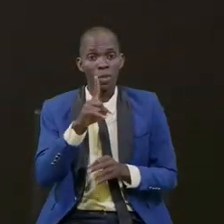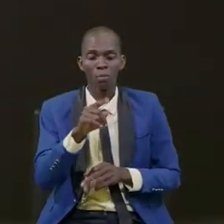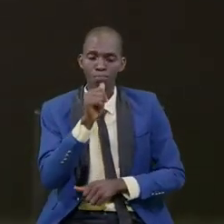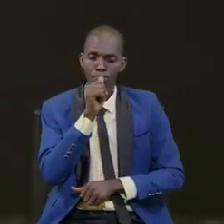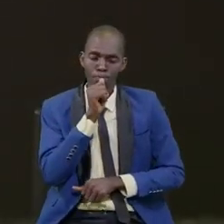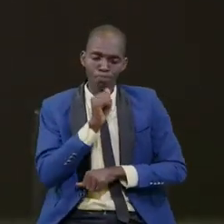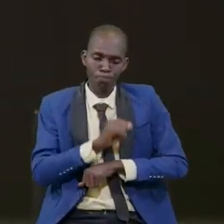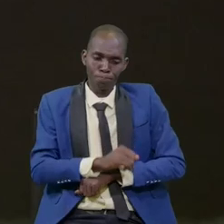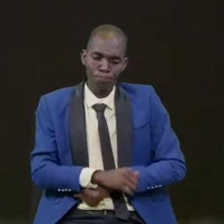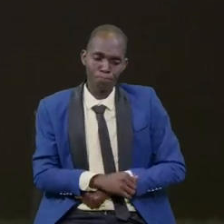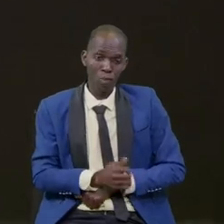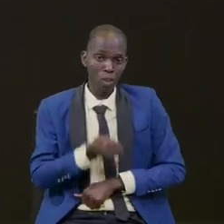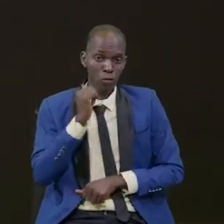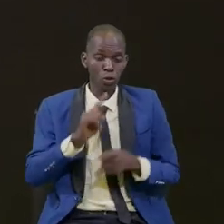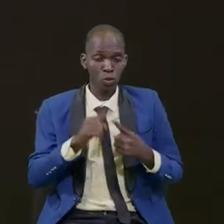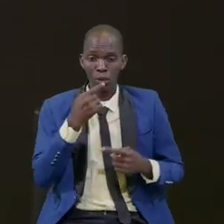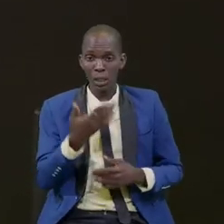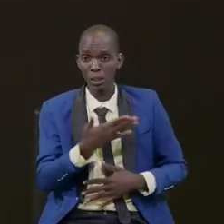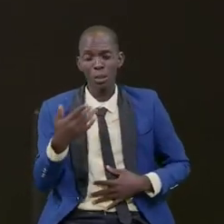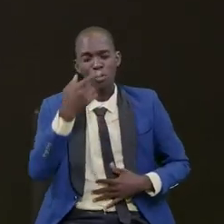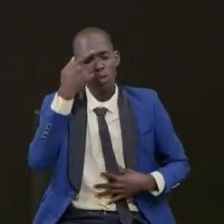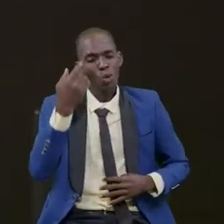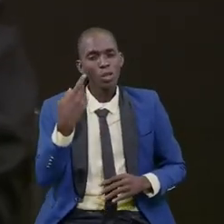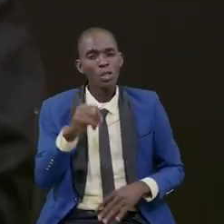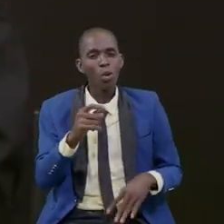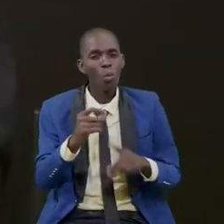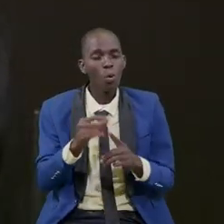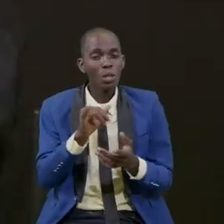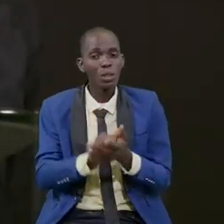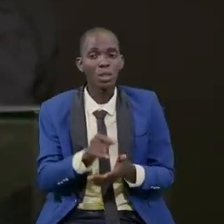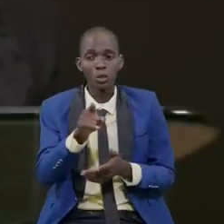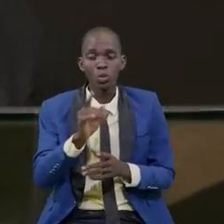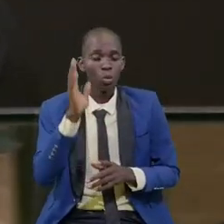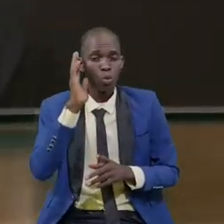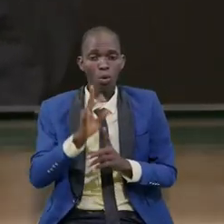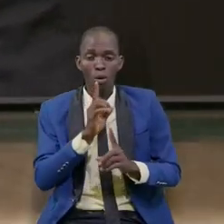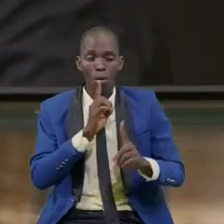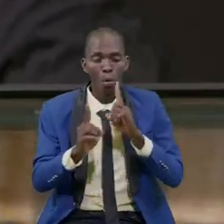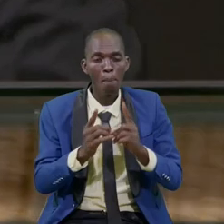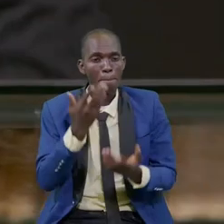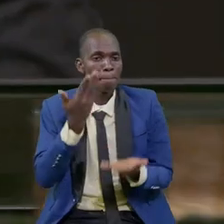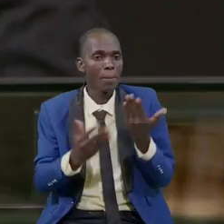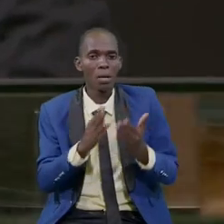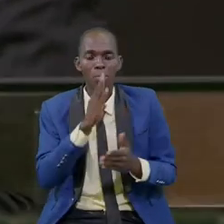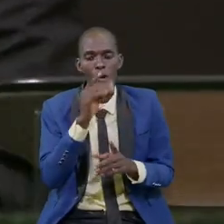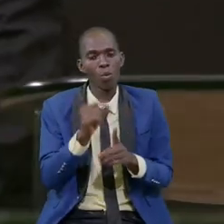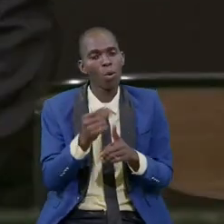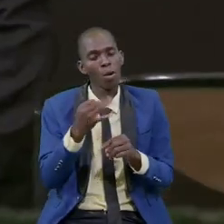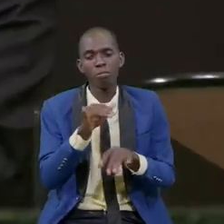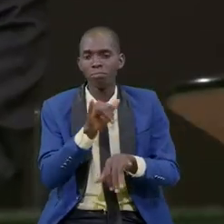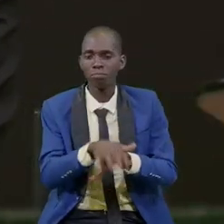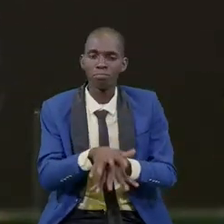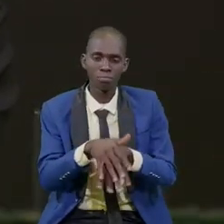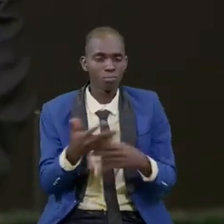Si vous ne dites rien, parce que ce qui sort de votre bouche peut-être sont des paroles de séduction, ça peut être